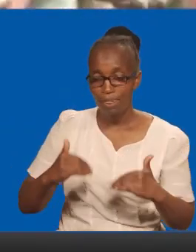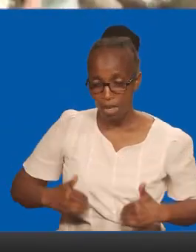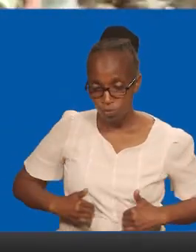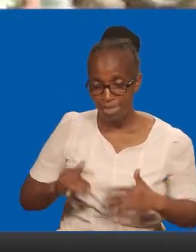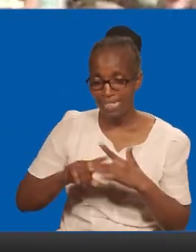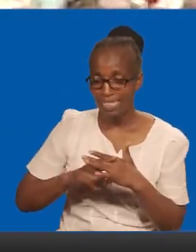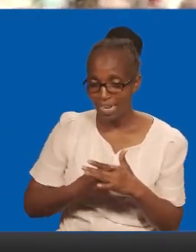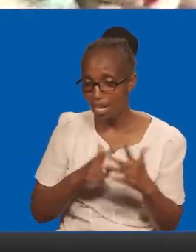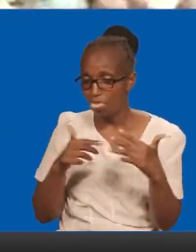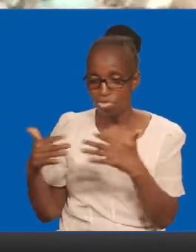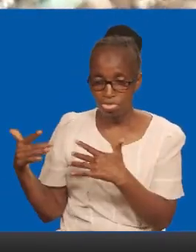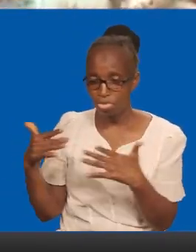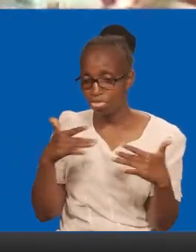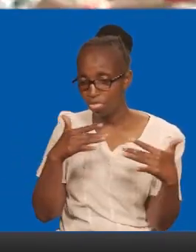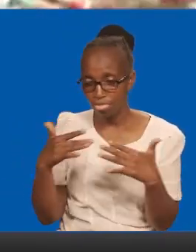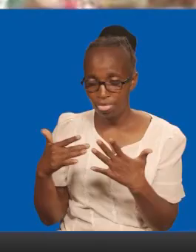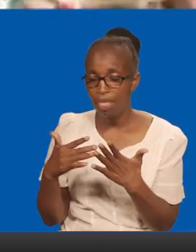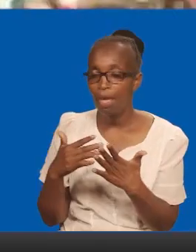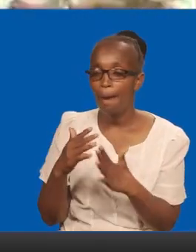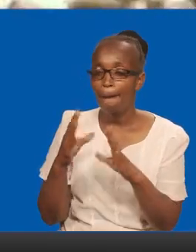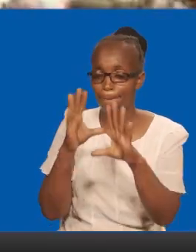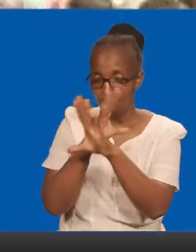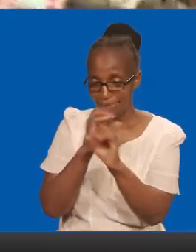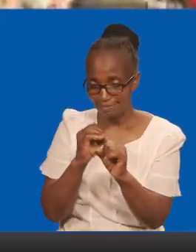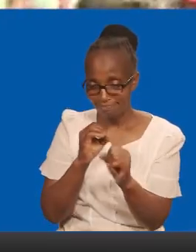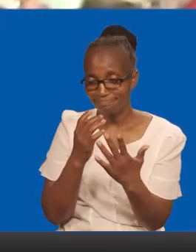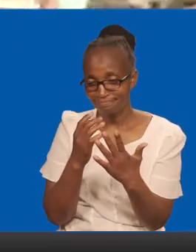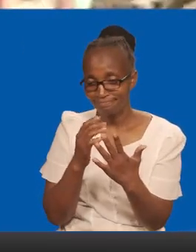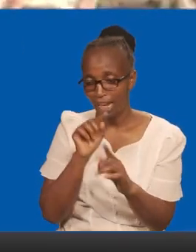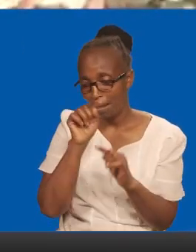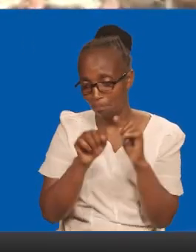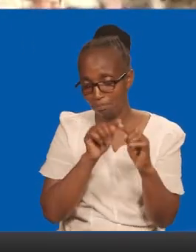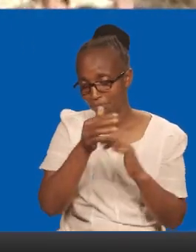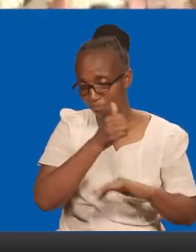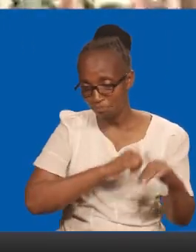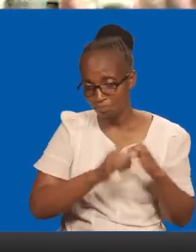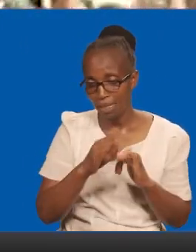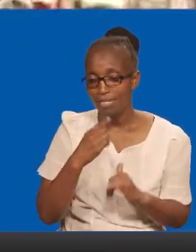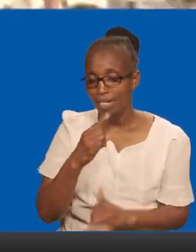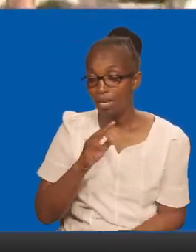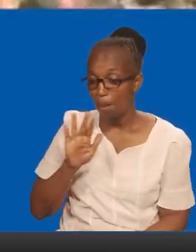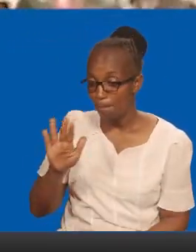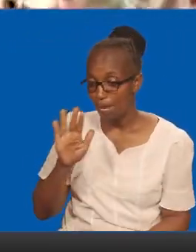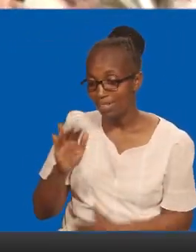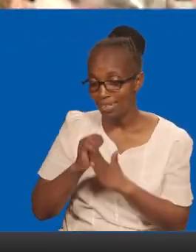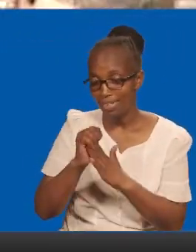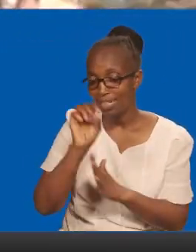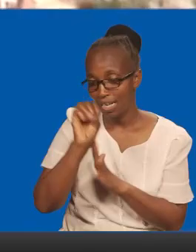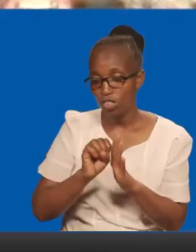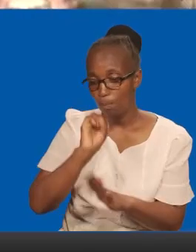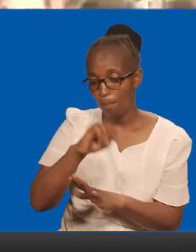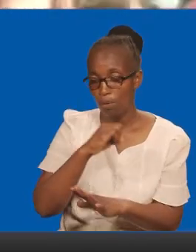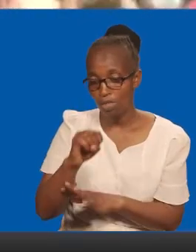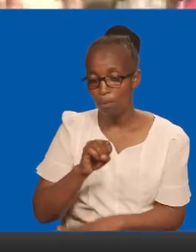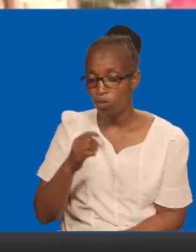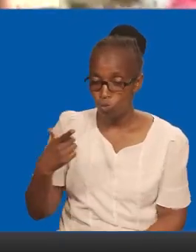Igembe, baadhi ya vijana walianza kuleta vurugu katika mkutano huo, Rais akikemea vitendo hivyo na kusema kamwe